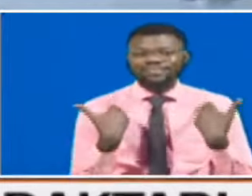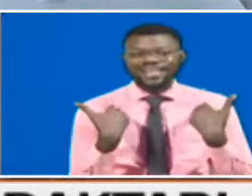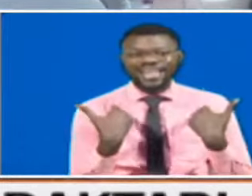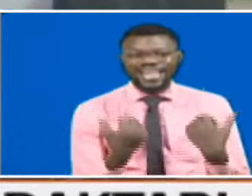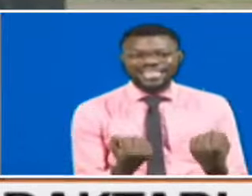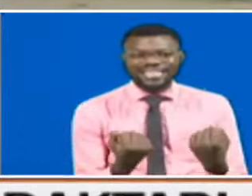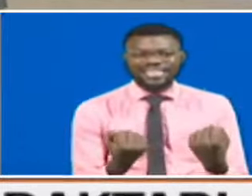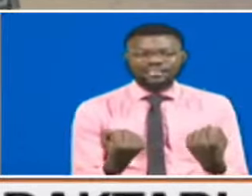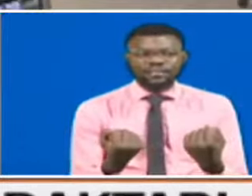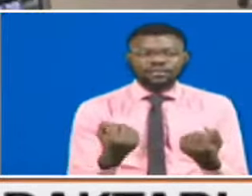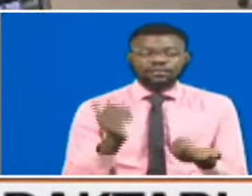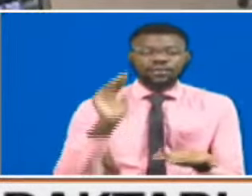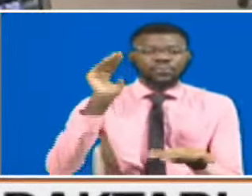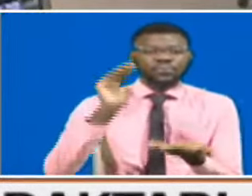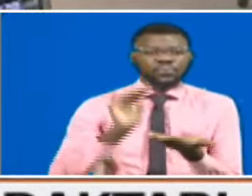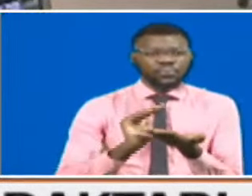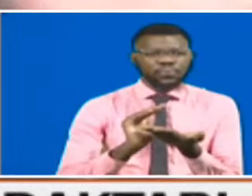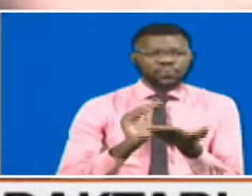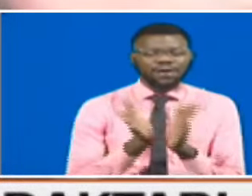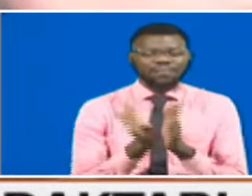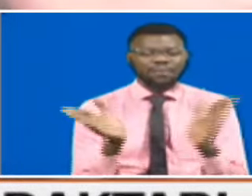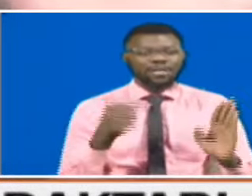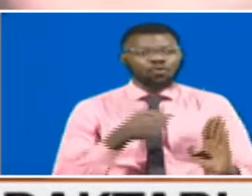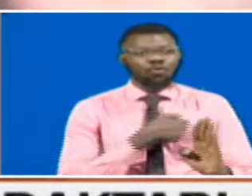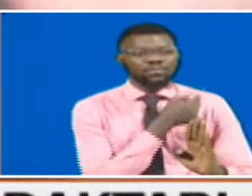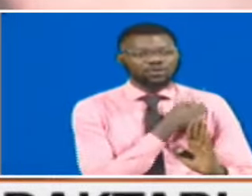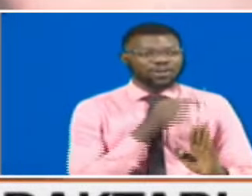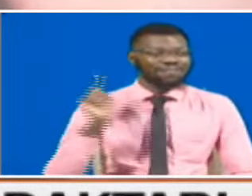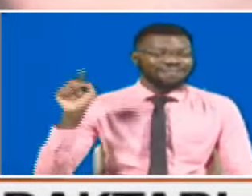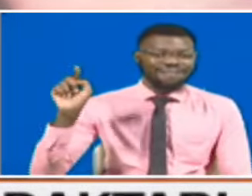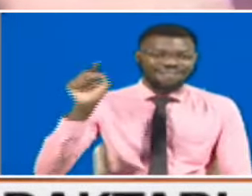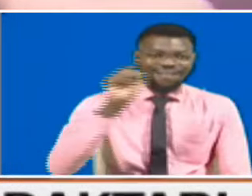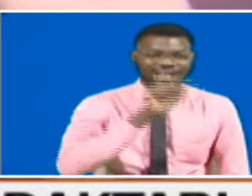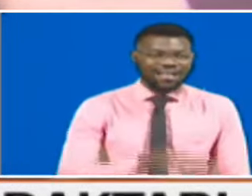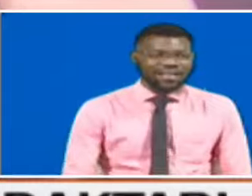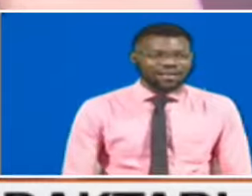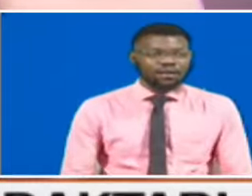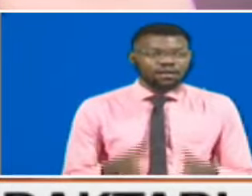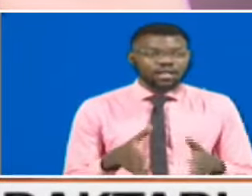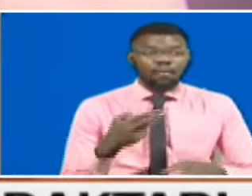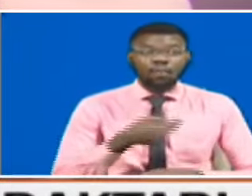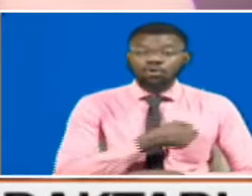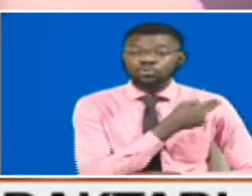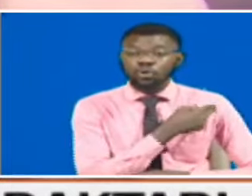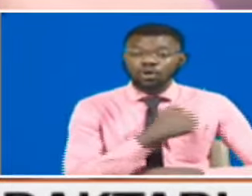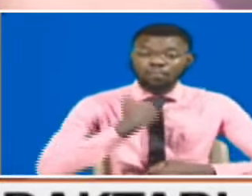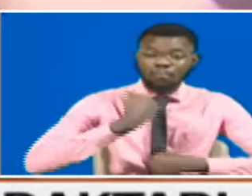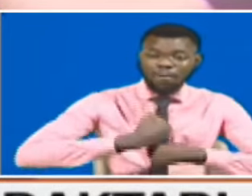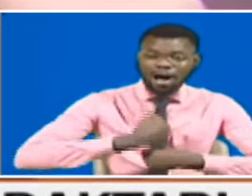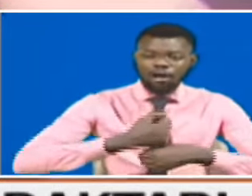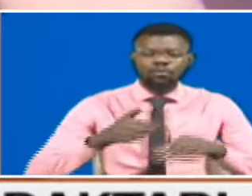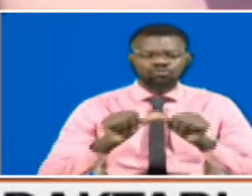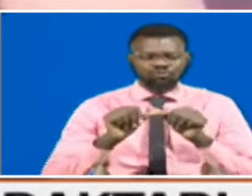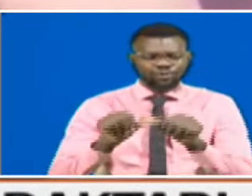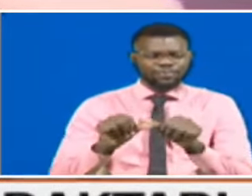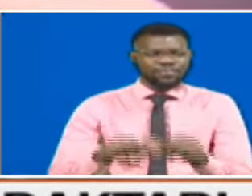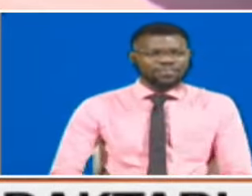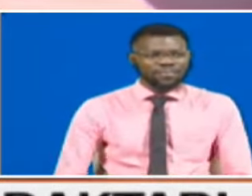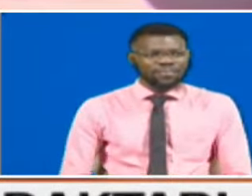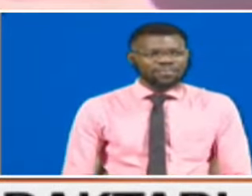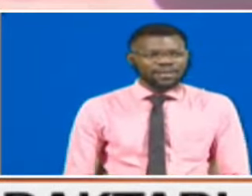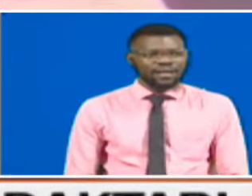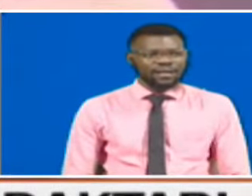katika hospitali za umma. It is incorrect to say that the facilities are not working. They are working. Are they